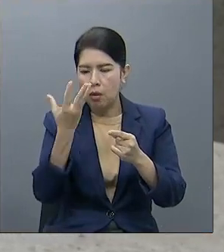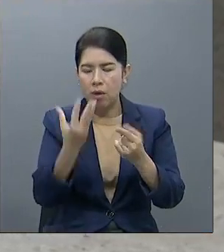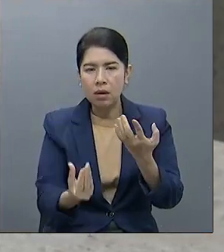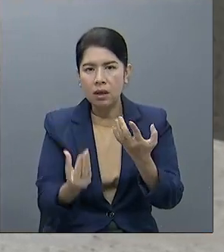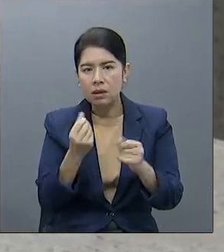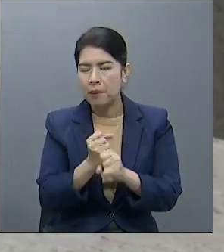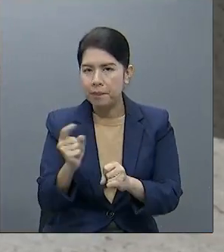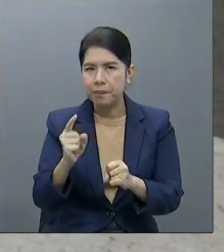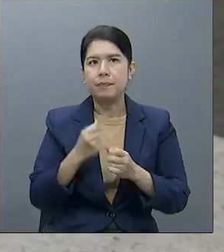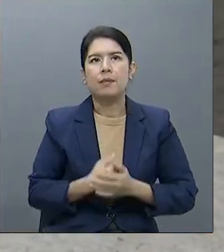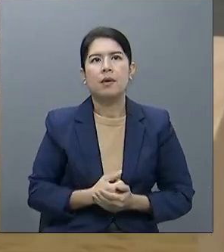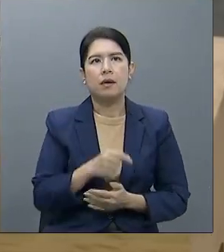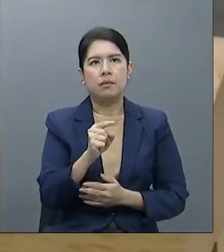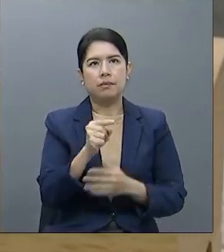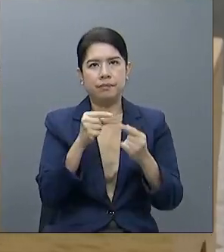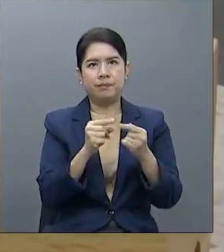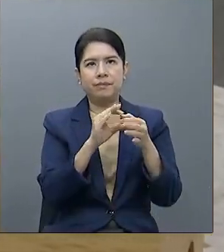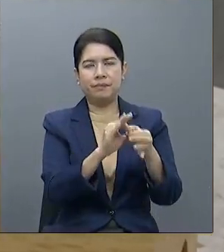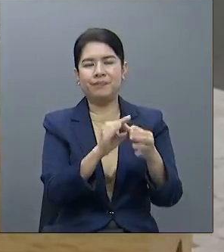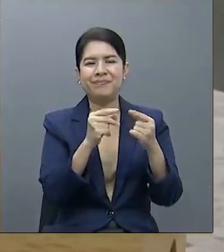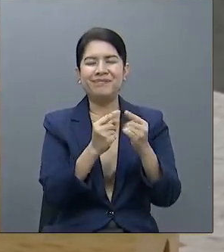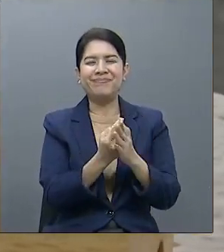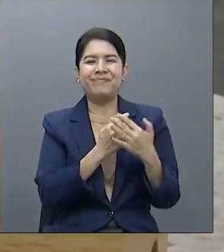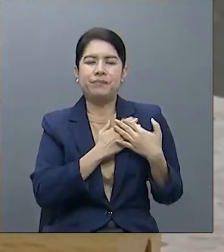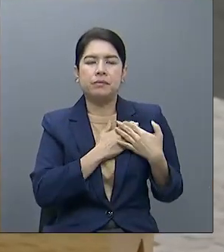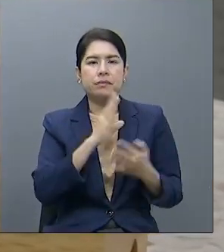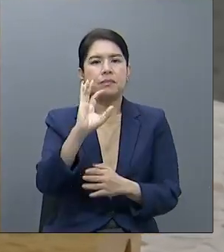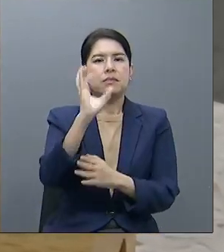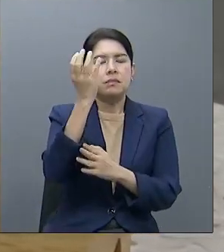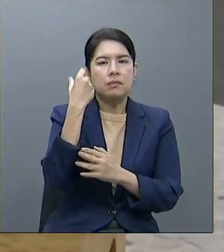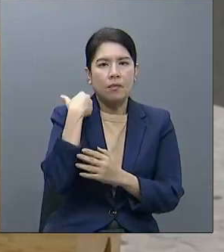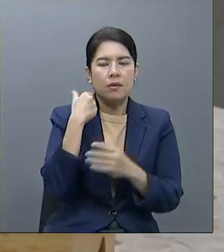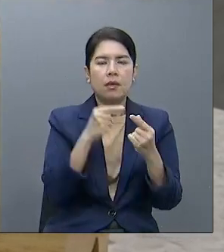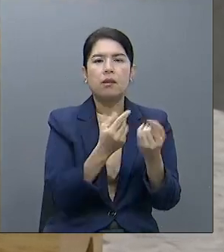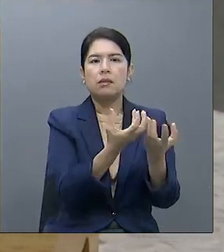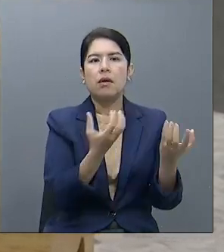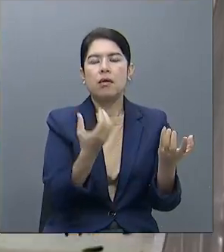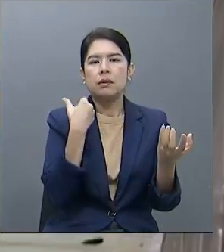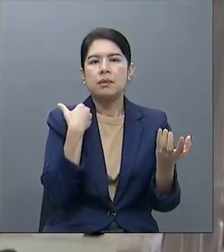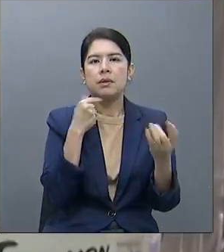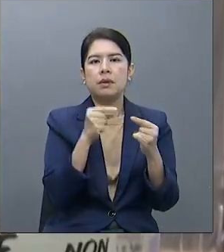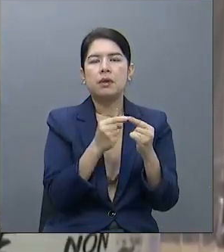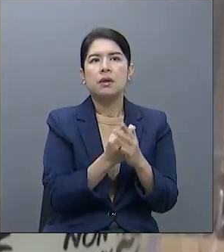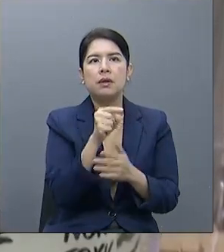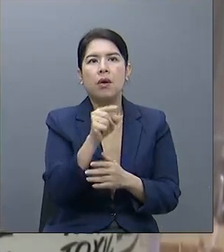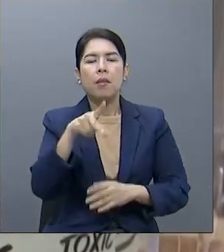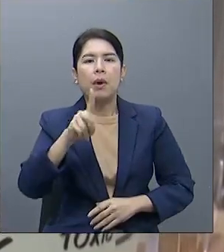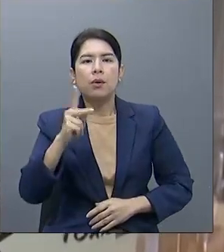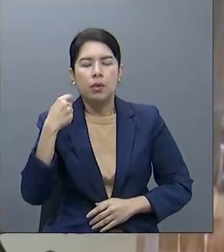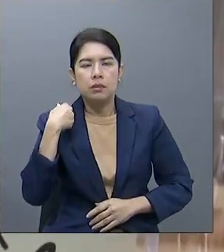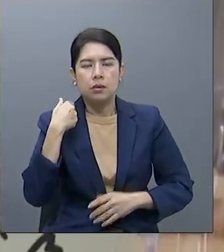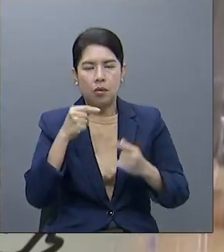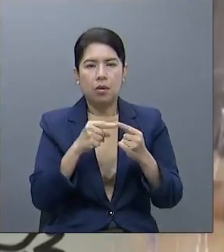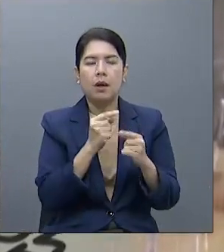ป็นผลิตภัณฑ์รักโลกค่ะเป็นการใช้ประโยชน์จากเศษเหลือนะคะเป็นการที่ว่าเราพยายามที่จะ